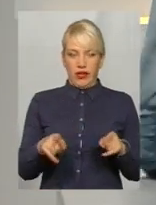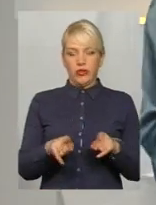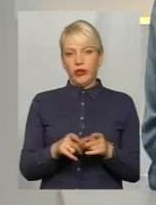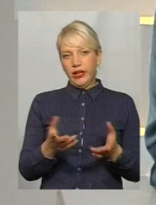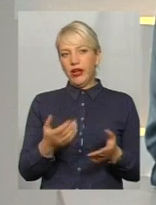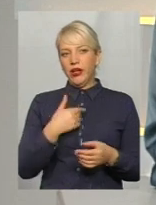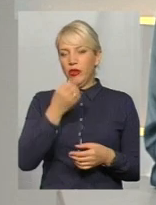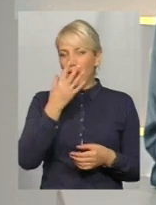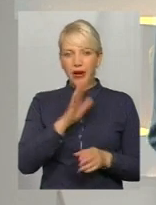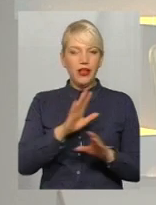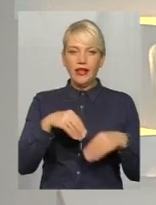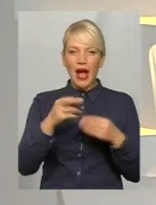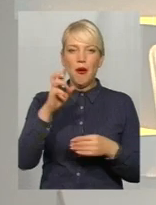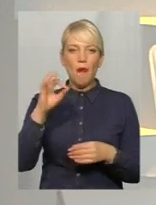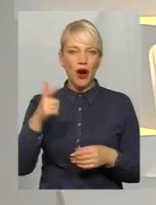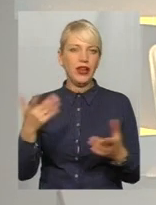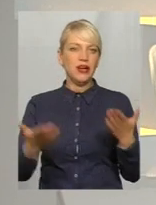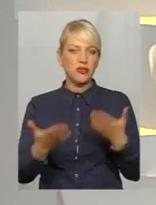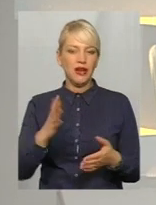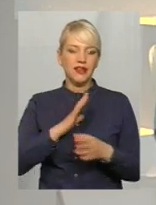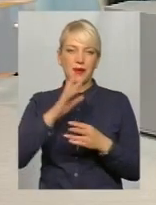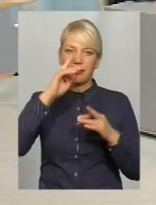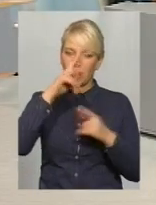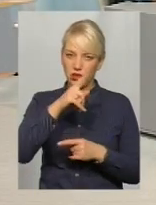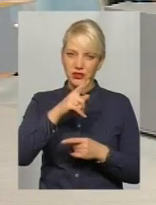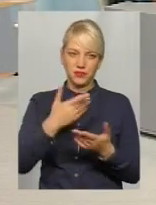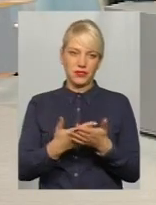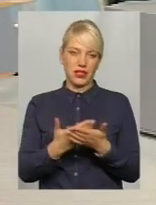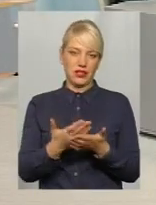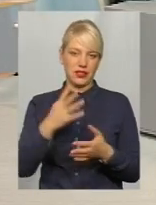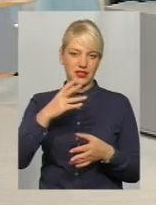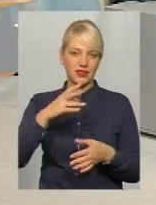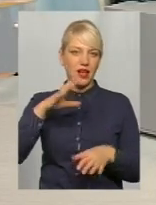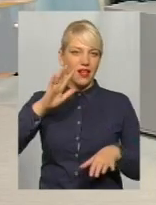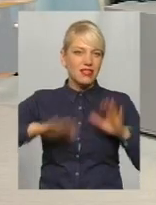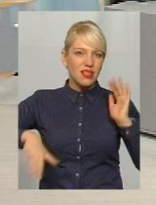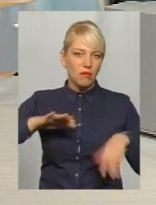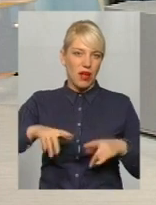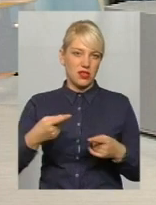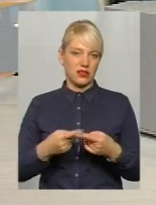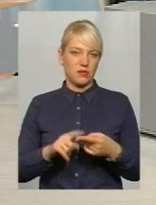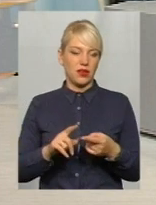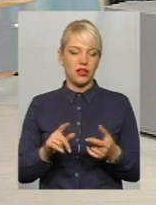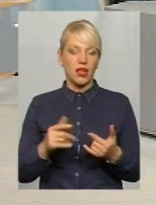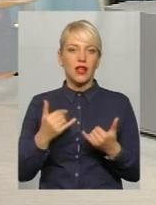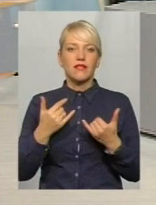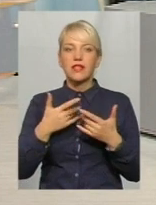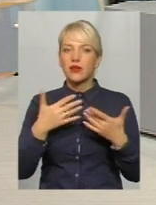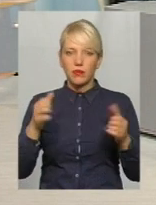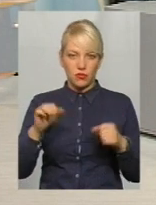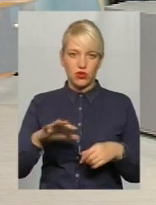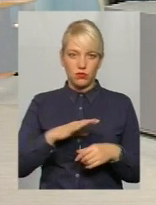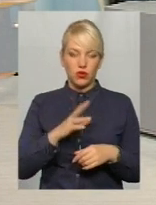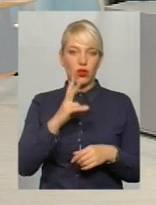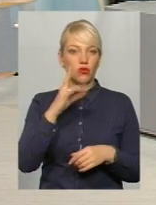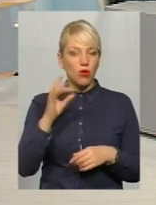не доведи Господь, щоб сталася лікарська якась помилка або недбалість ні для пацієнта, ні для лікаря. Все може трапитися,